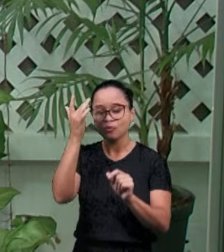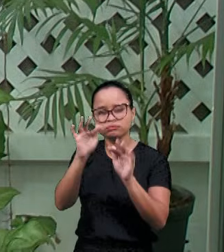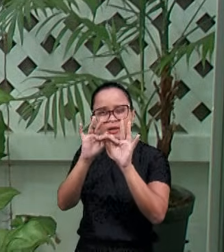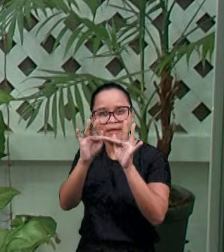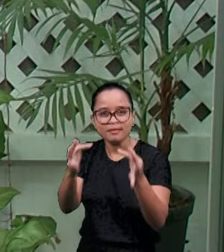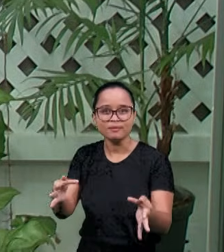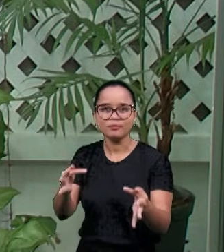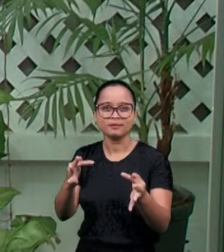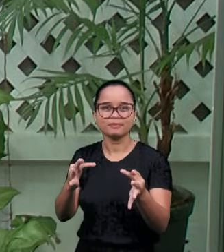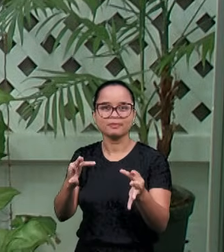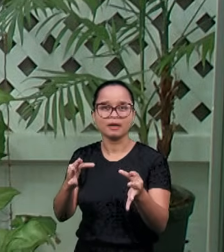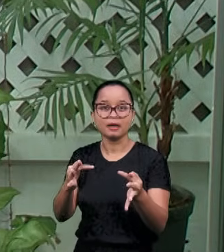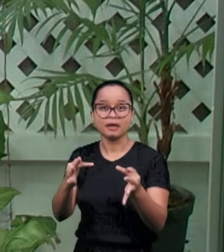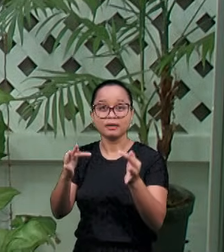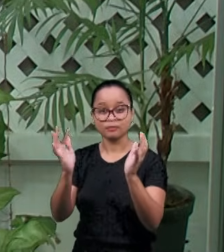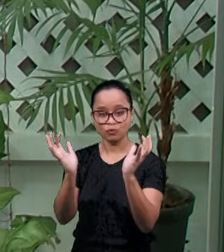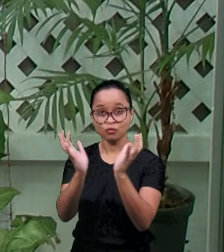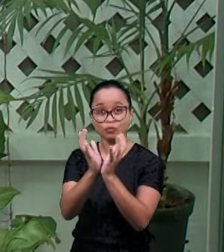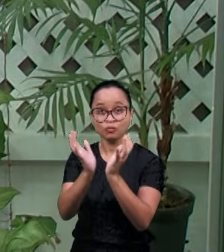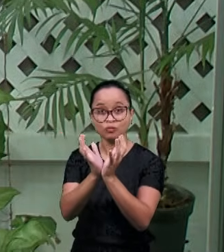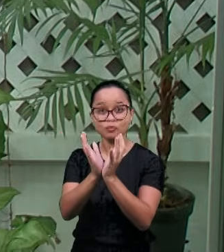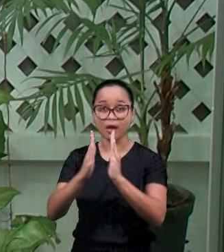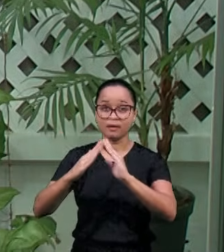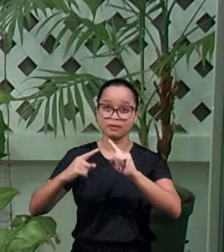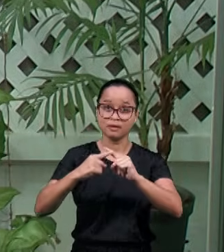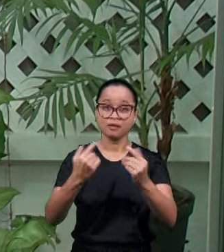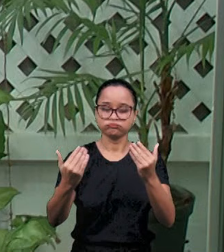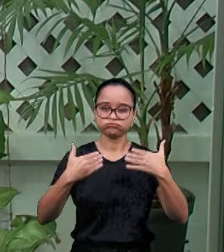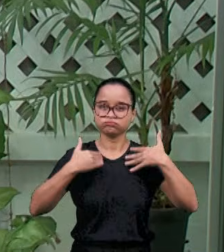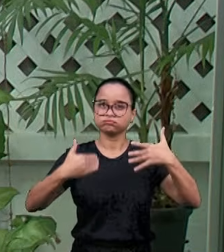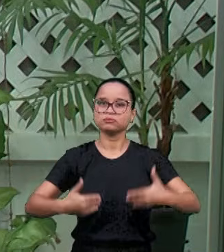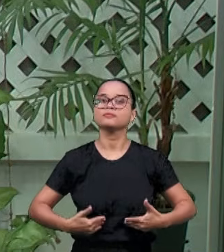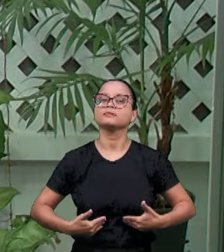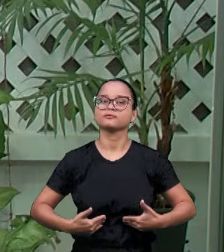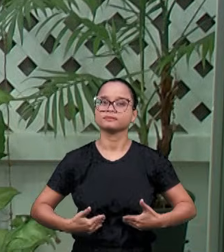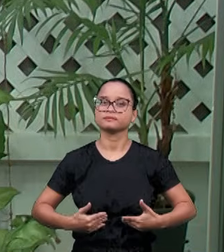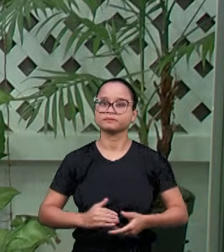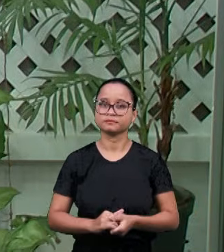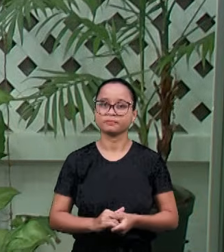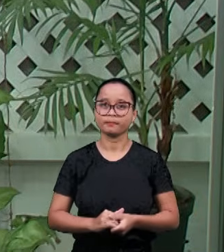partie d'un corps qui ne sont pas en vérité